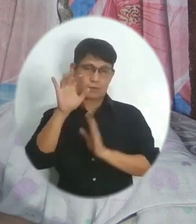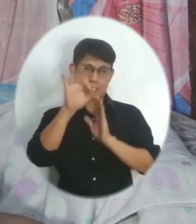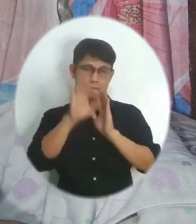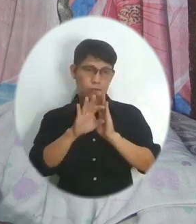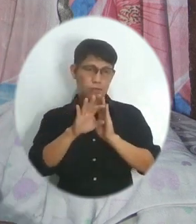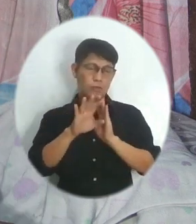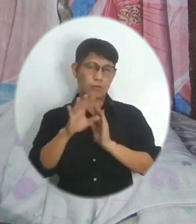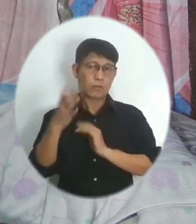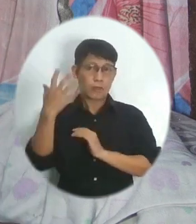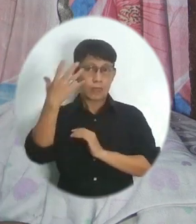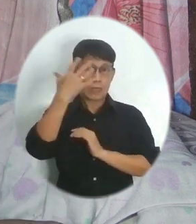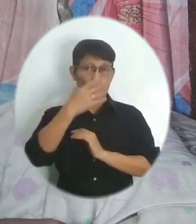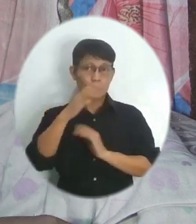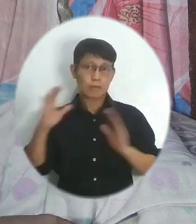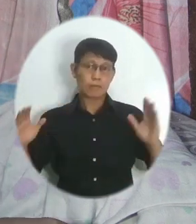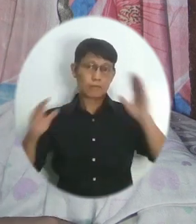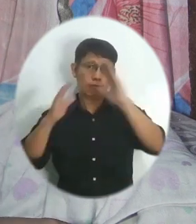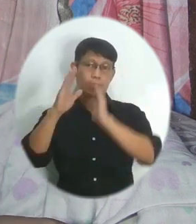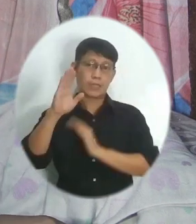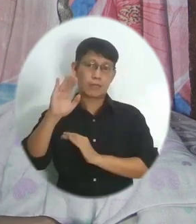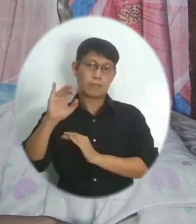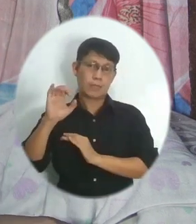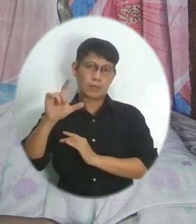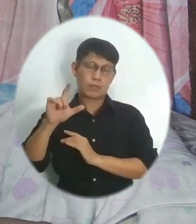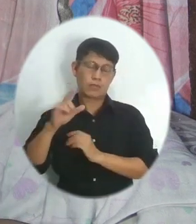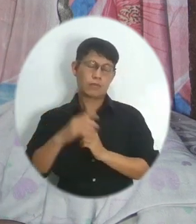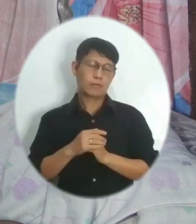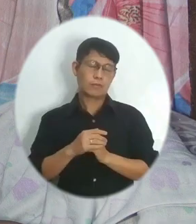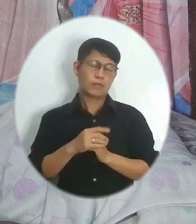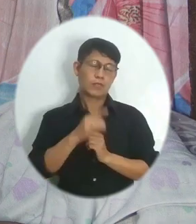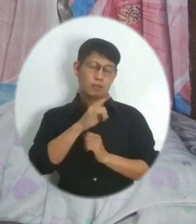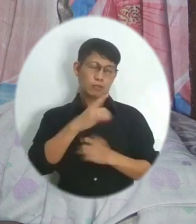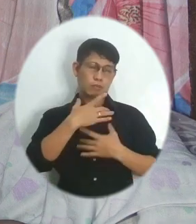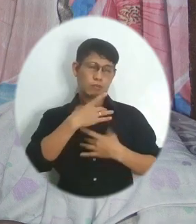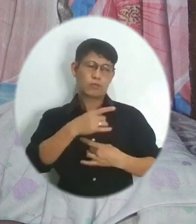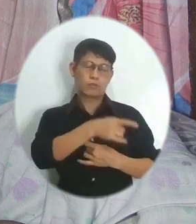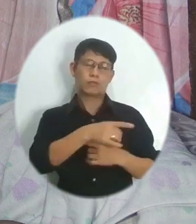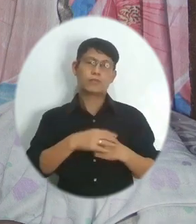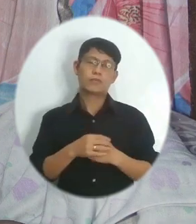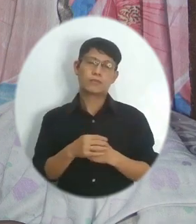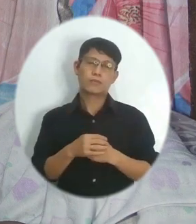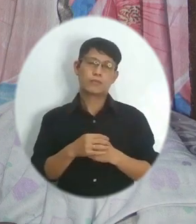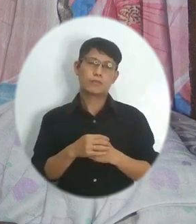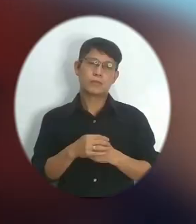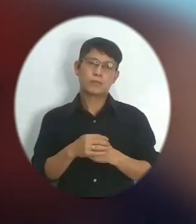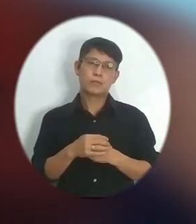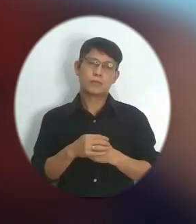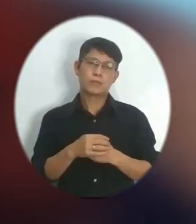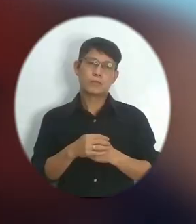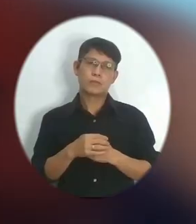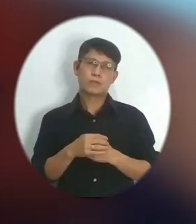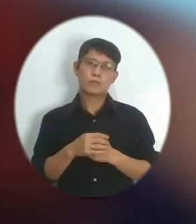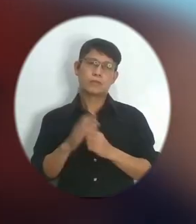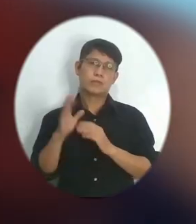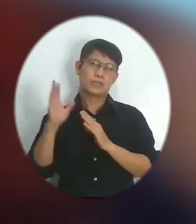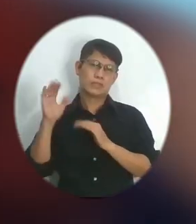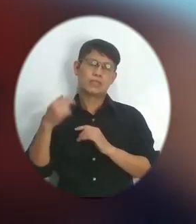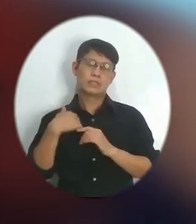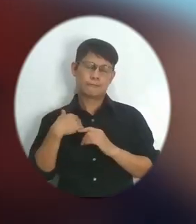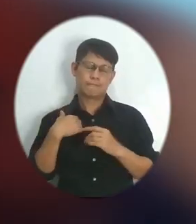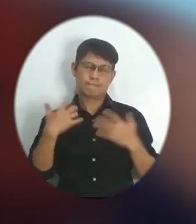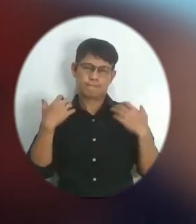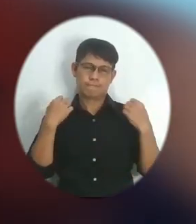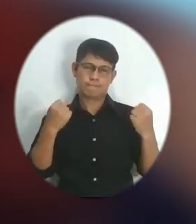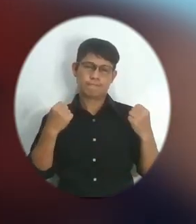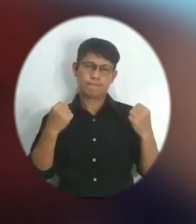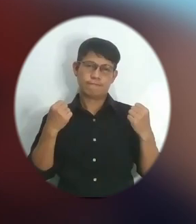sa Facebook, na maganda po ang probinsya, Bicol. Yun po ang pangarap niya. Ano po, kung magiging malisog